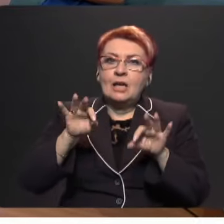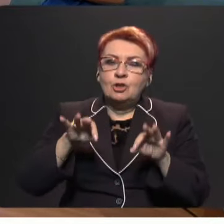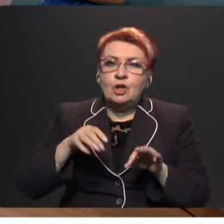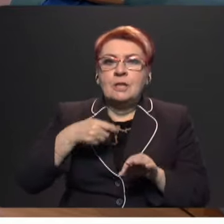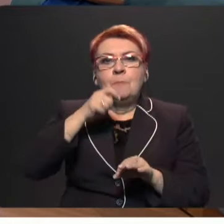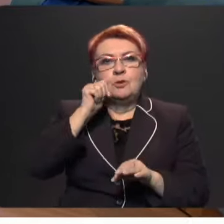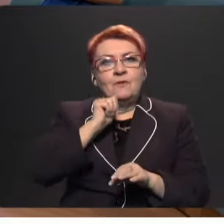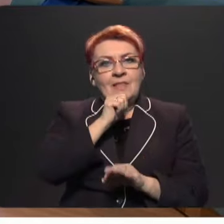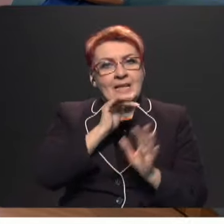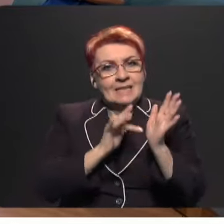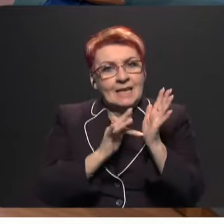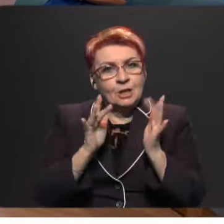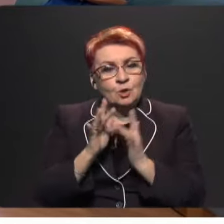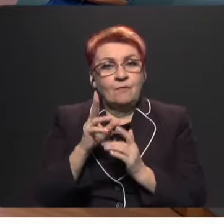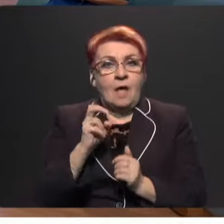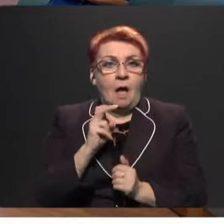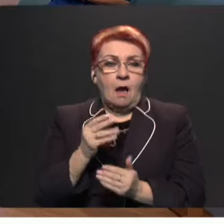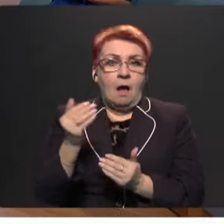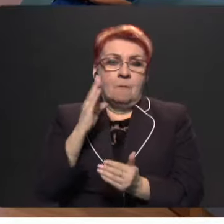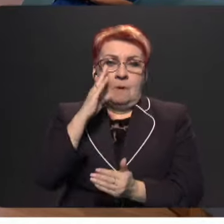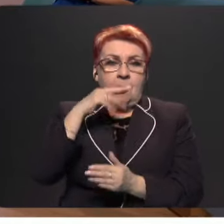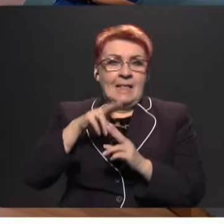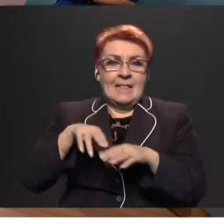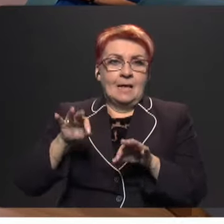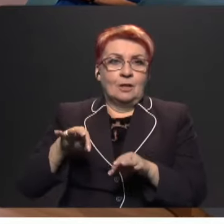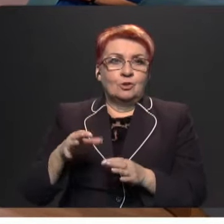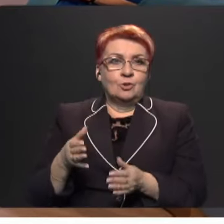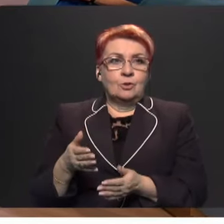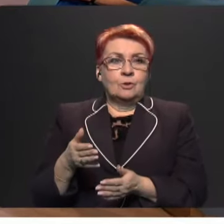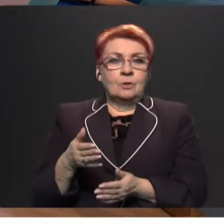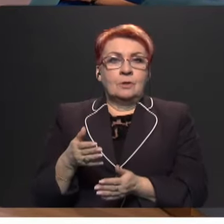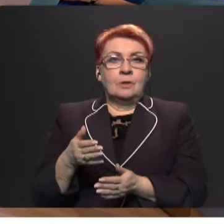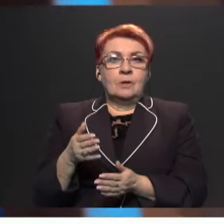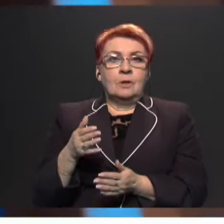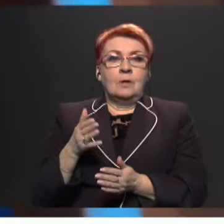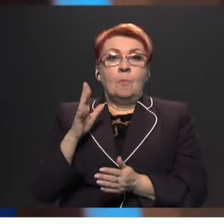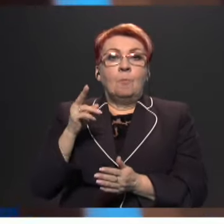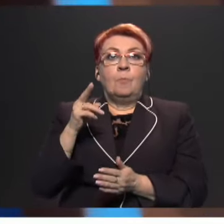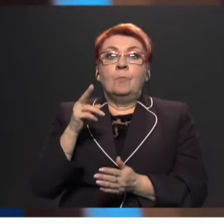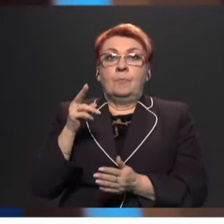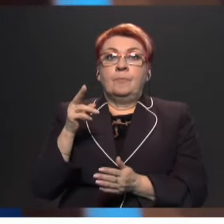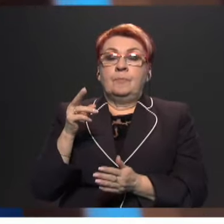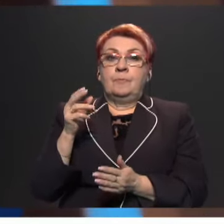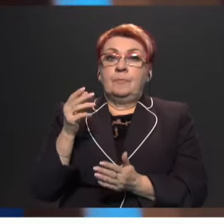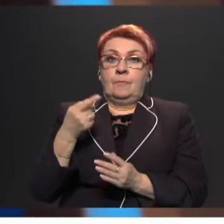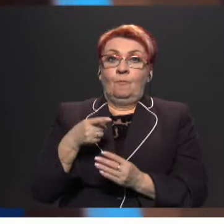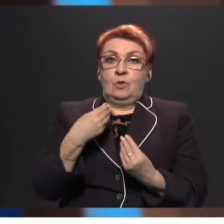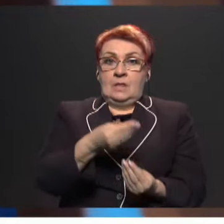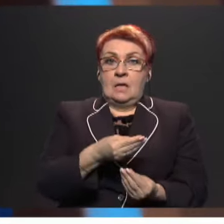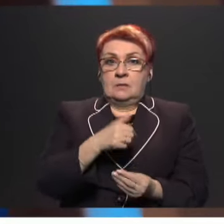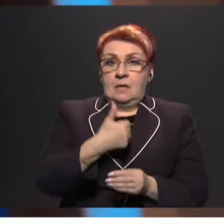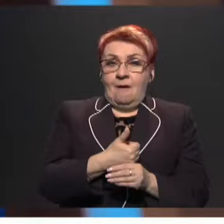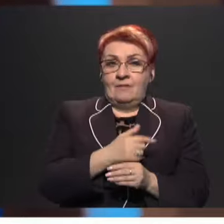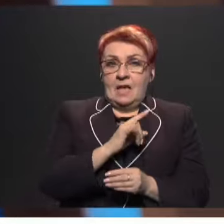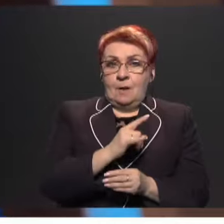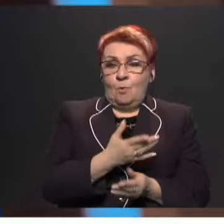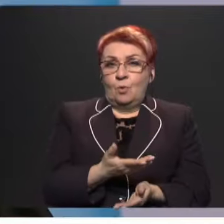причастие, то как ты, не будучи крещенным и не причащаясь, можешь дать вот это самое главное